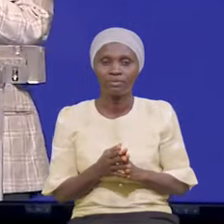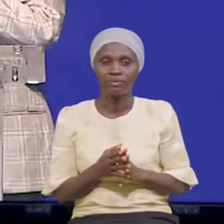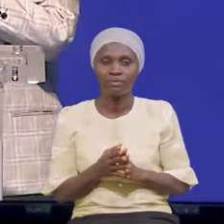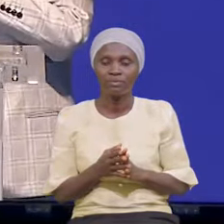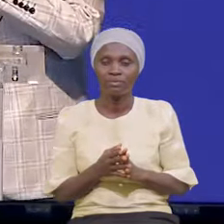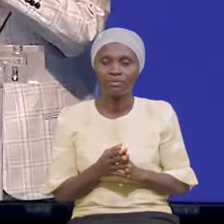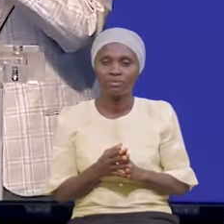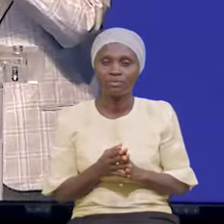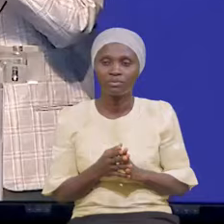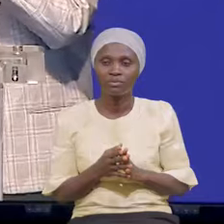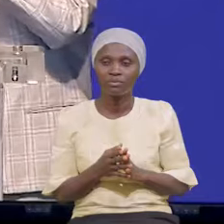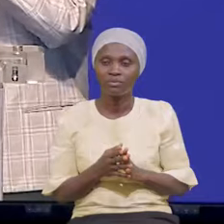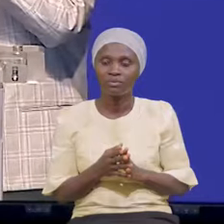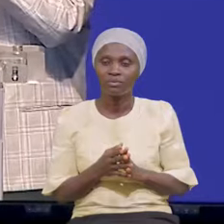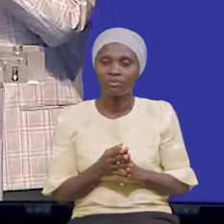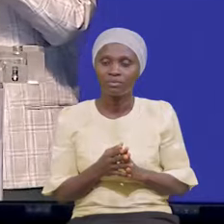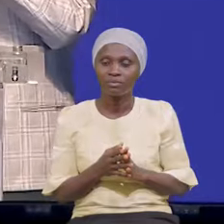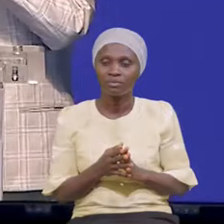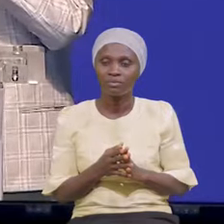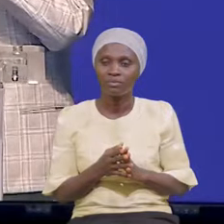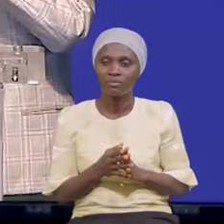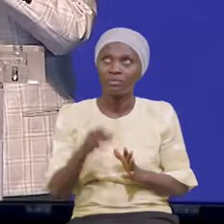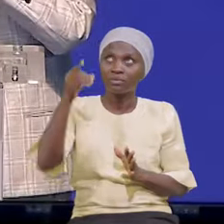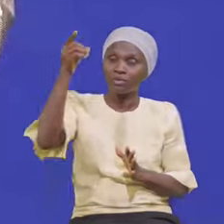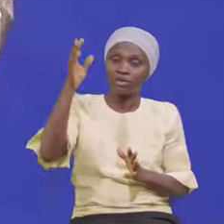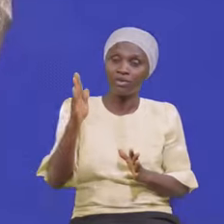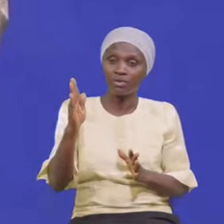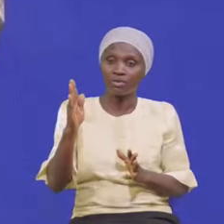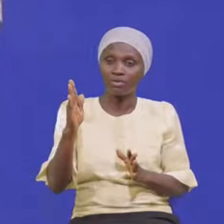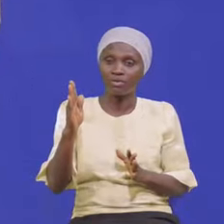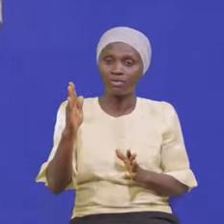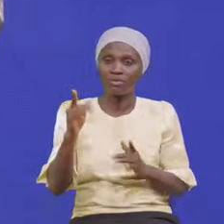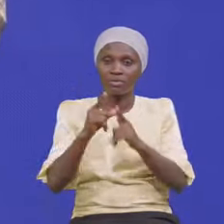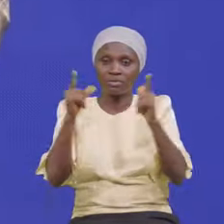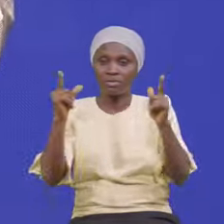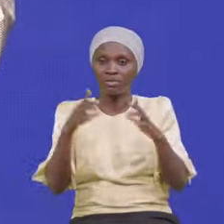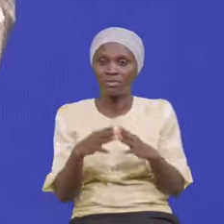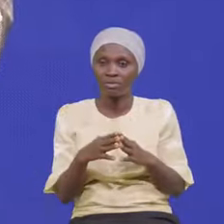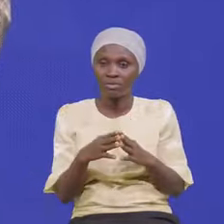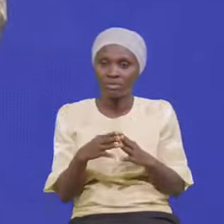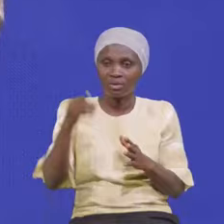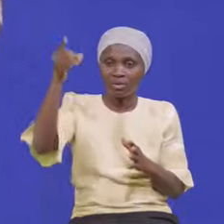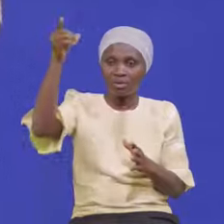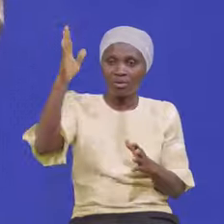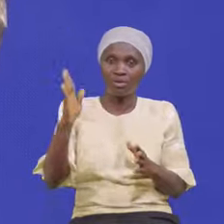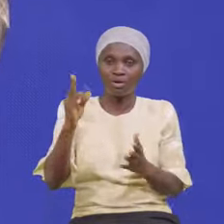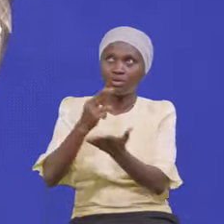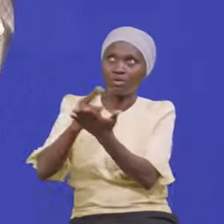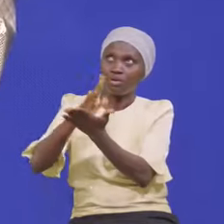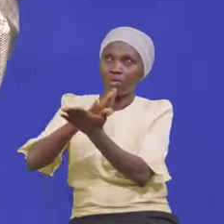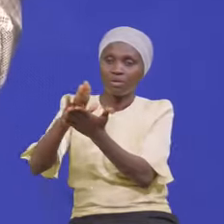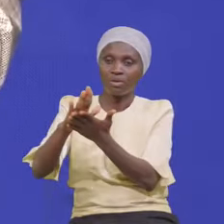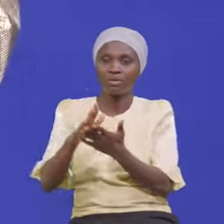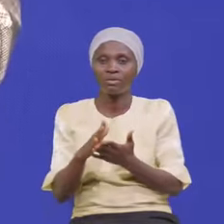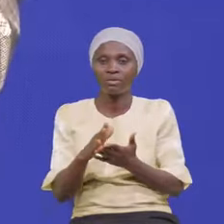సమాధాన పరచబడాలి, అలాగే సంతృప్తి చెందాలి. God great, దేవుడు గొప్పవాడు. God holy, దేవుడు